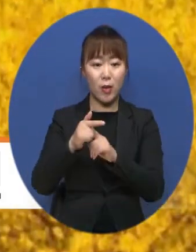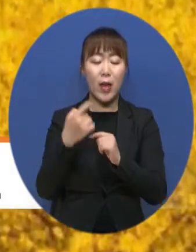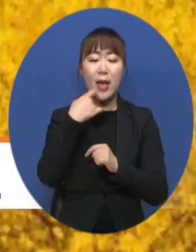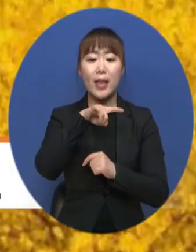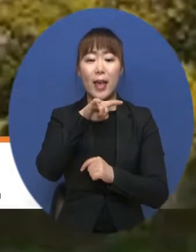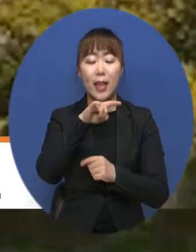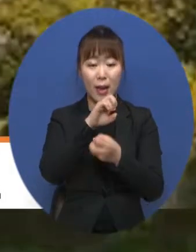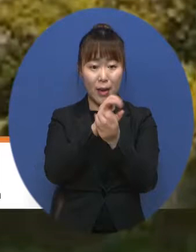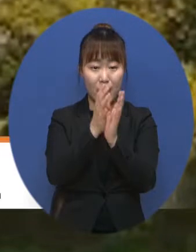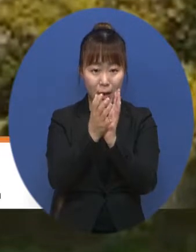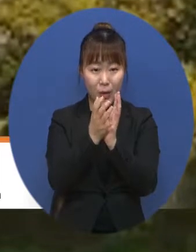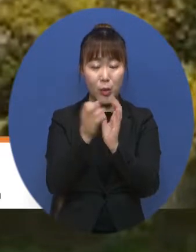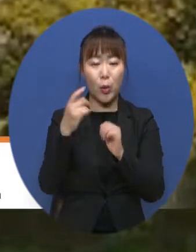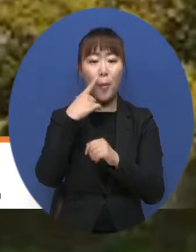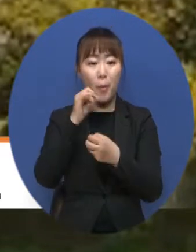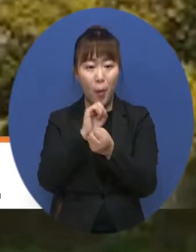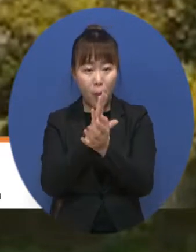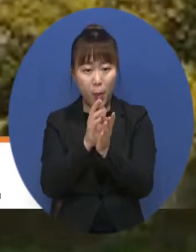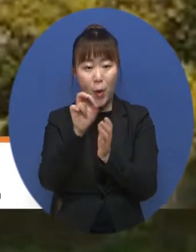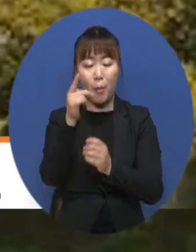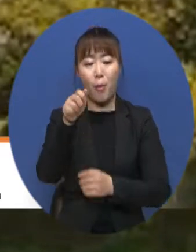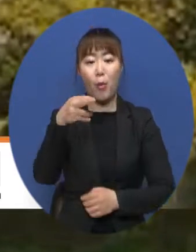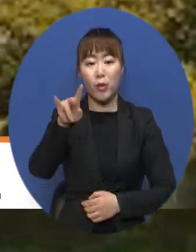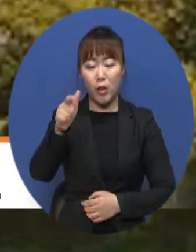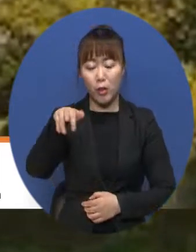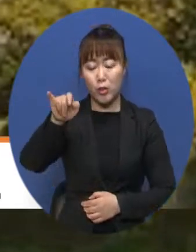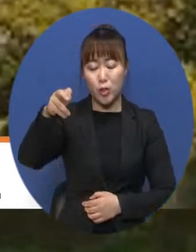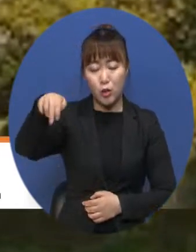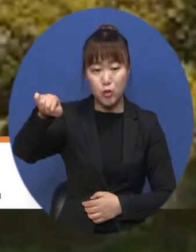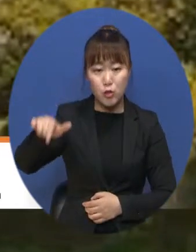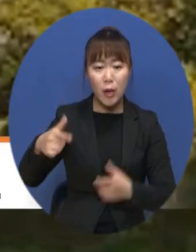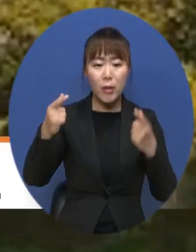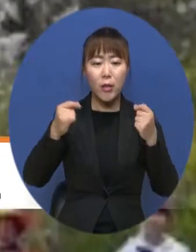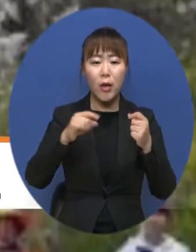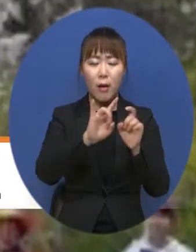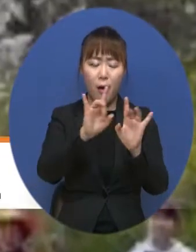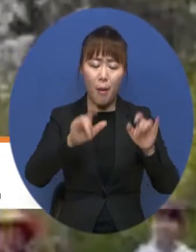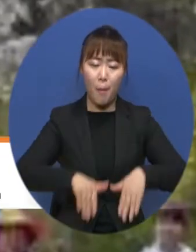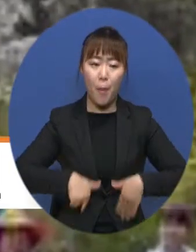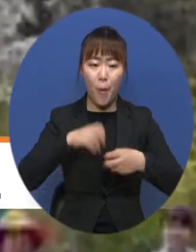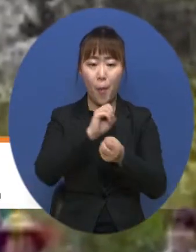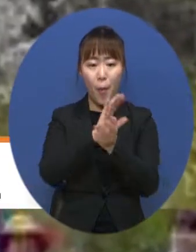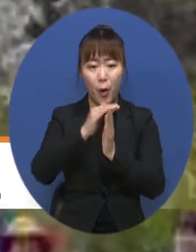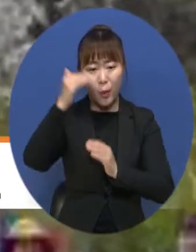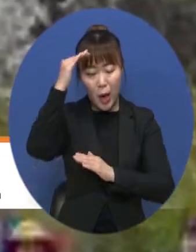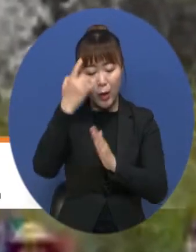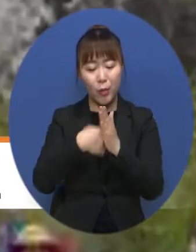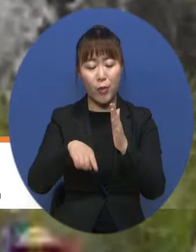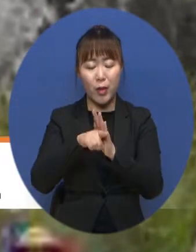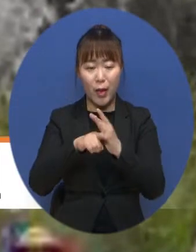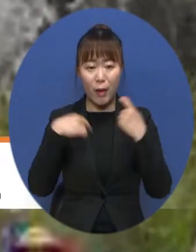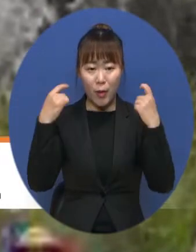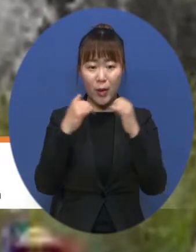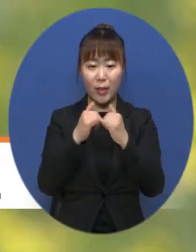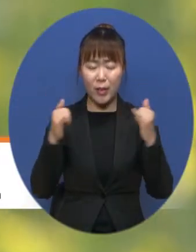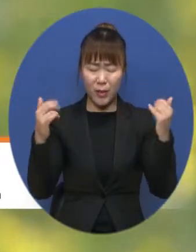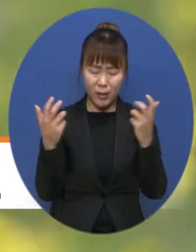개나리꽃을 시작으로 벚꽃, 목련, 철쭉 등 각종 봄꽃의 향연을 즐기려는 관광객으로